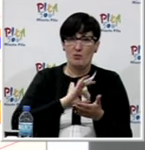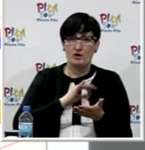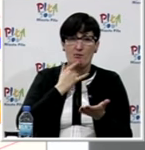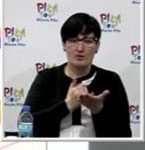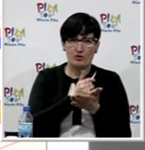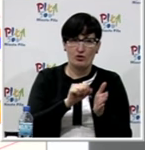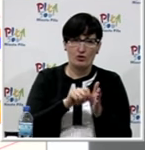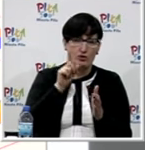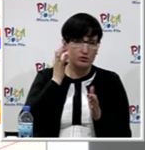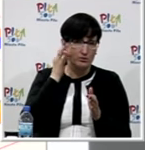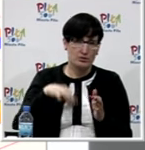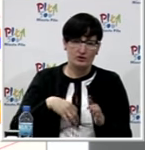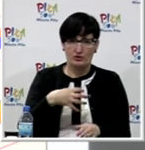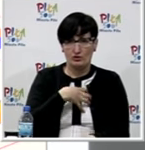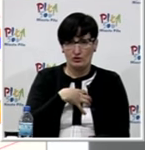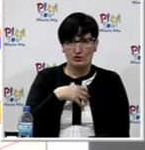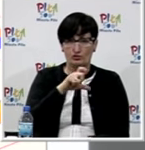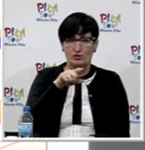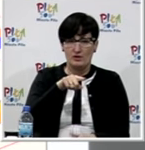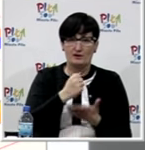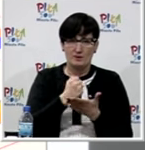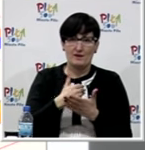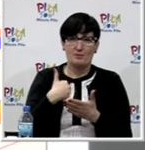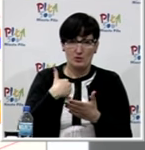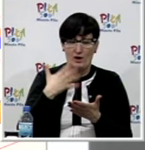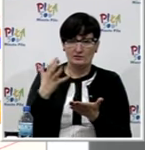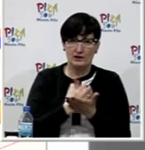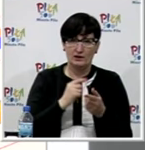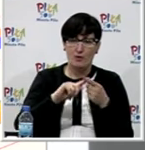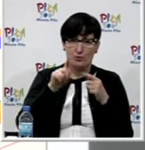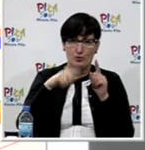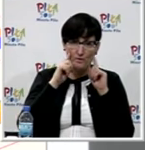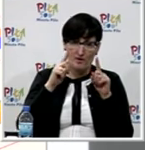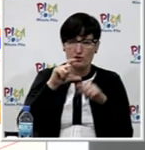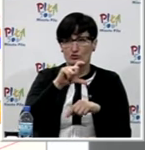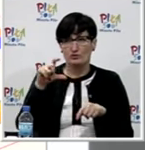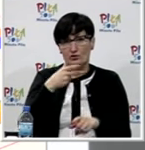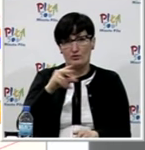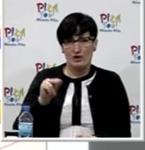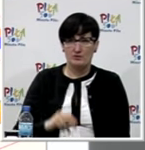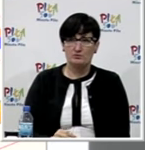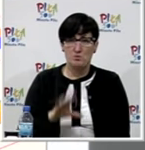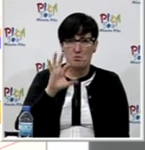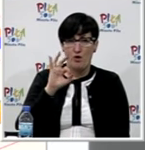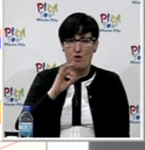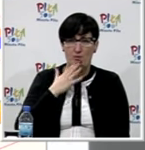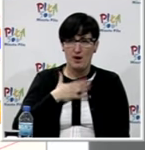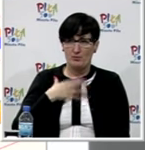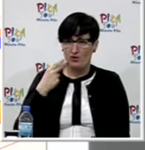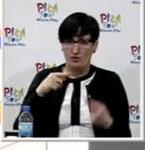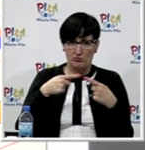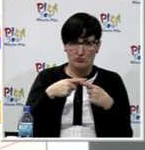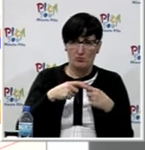wzięta pod uwagę, czy nie? No ponieważ no, mamy pewną taką niespójność. Z jednej strony plan miejscowy stanowi o